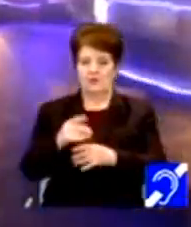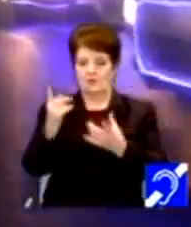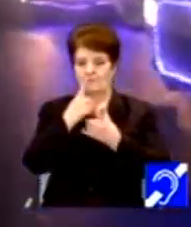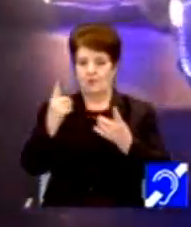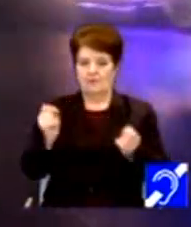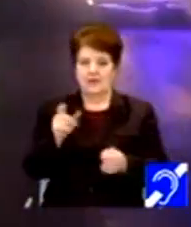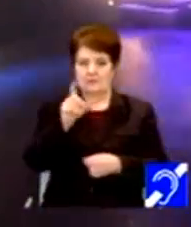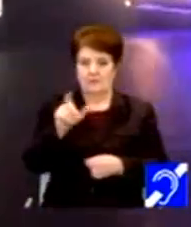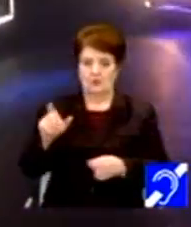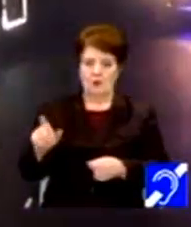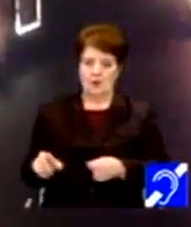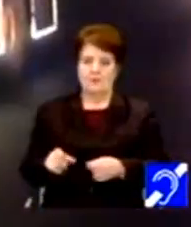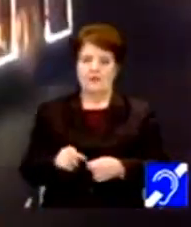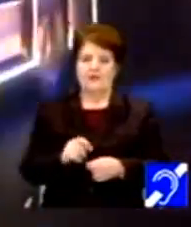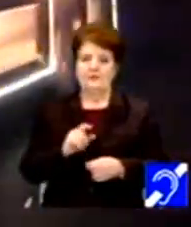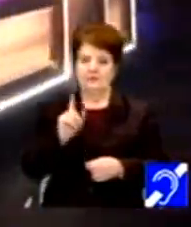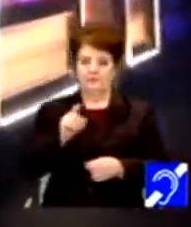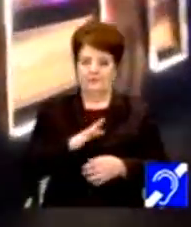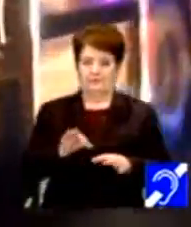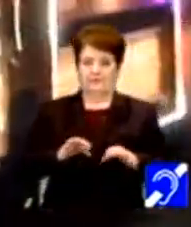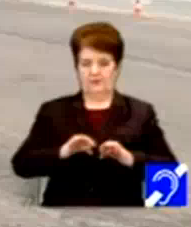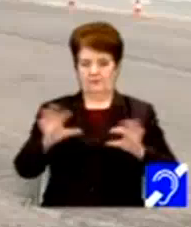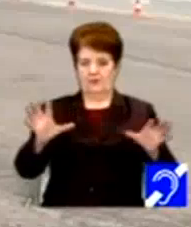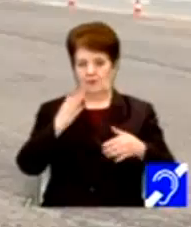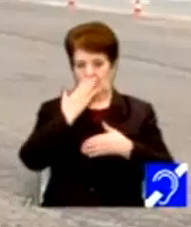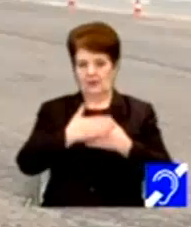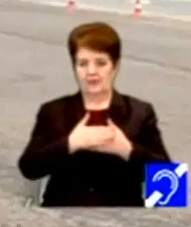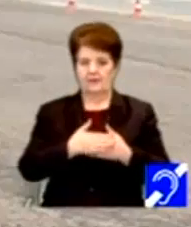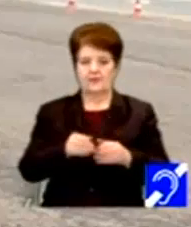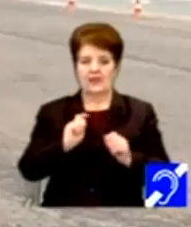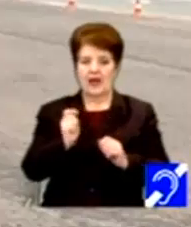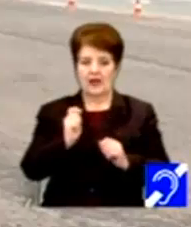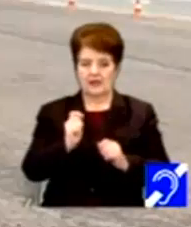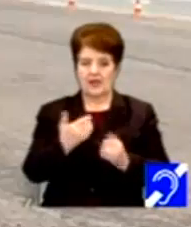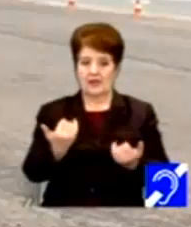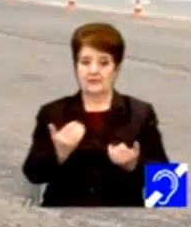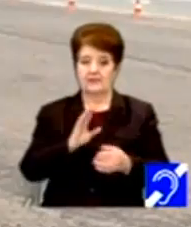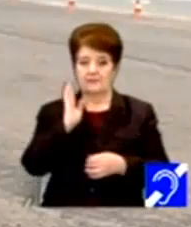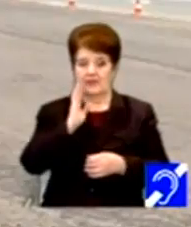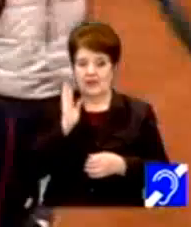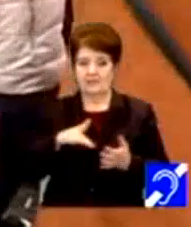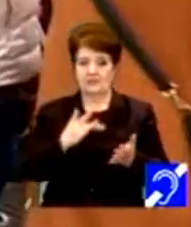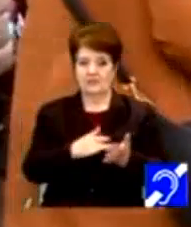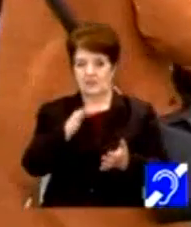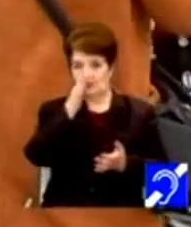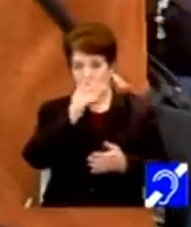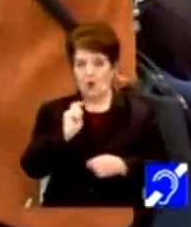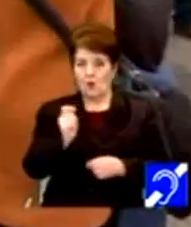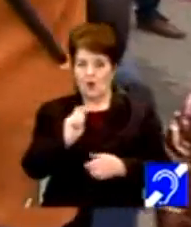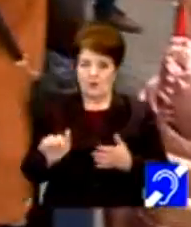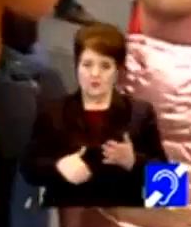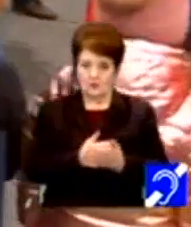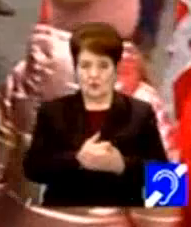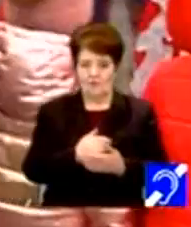pentru oameni privind situațiile de risc în preajma sărbătorilor de iarnă. Astăzi dimineață, centrul Chișinăului a răsunat din nou de colinde și